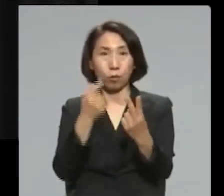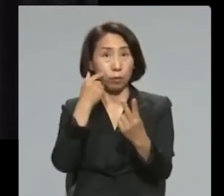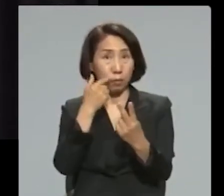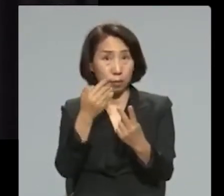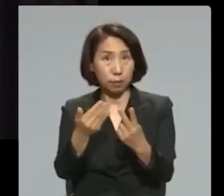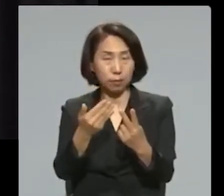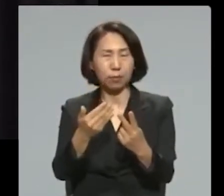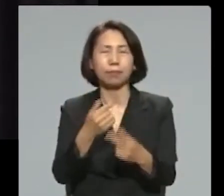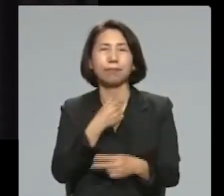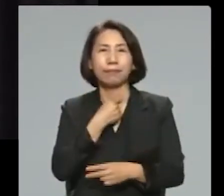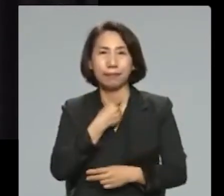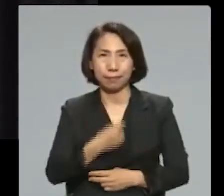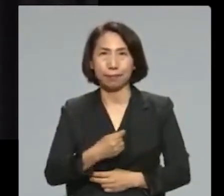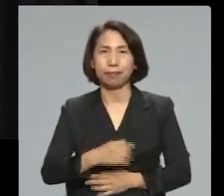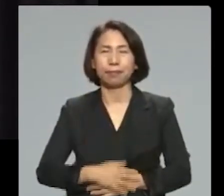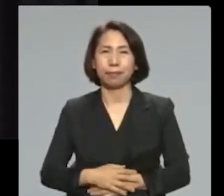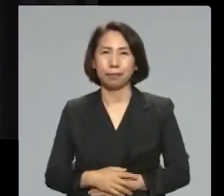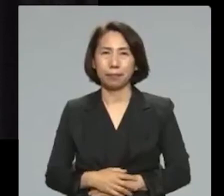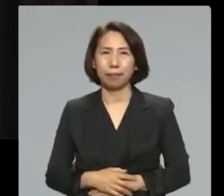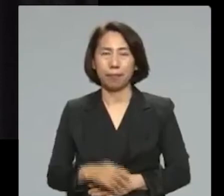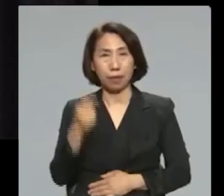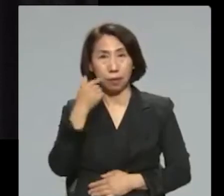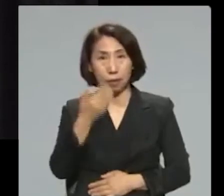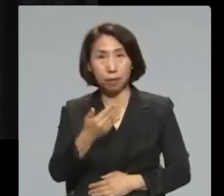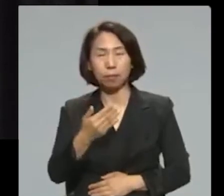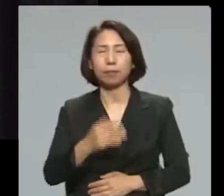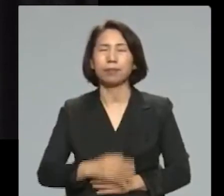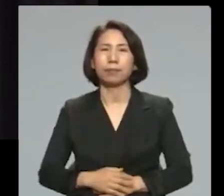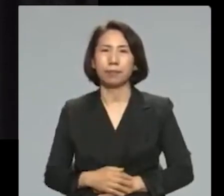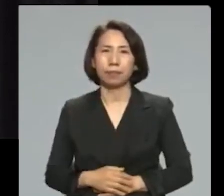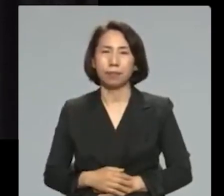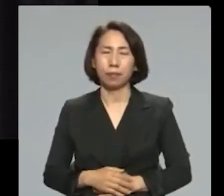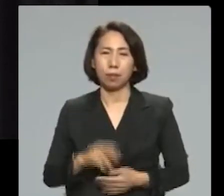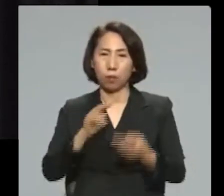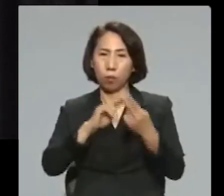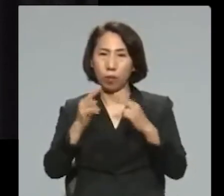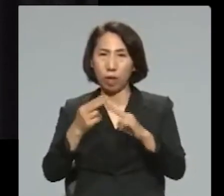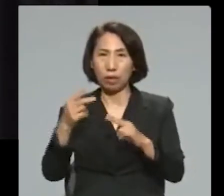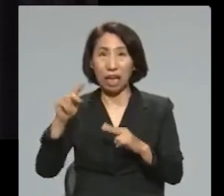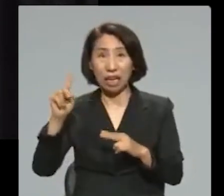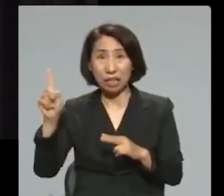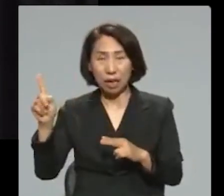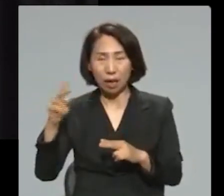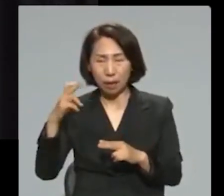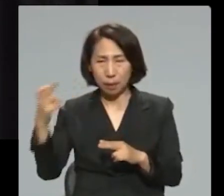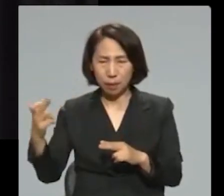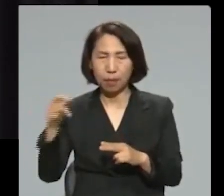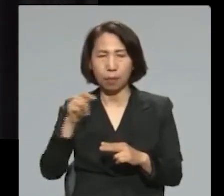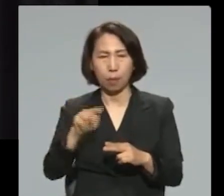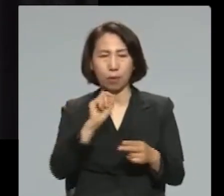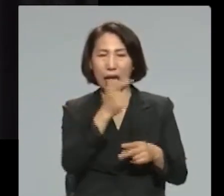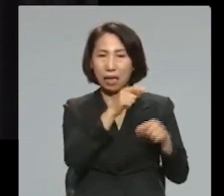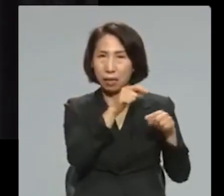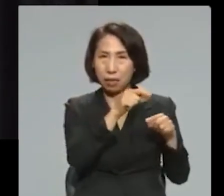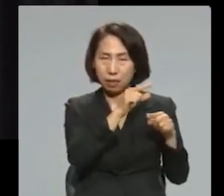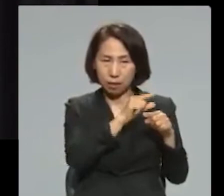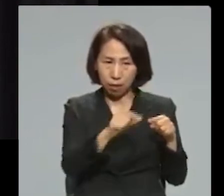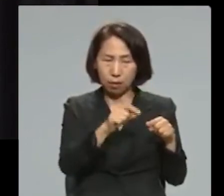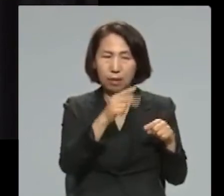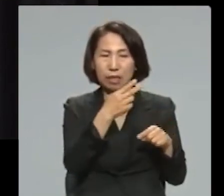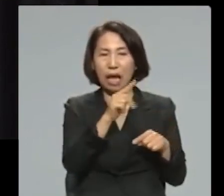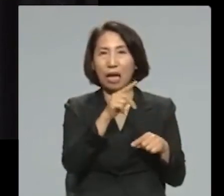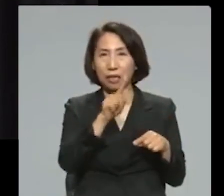질문을 드리겠습니다. 질문입니다. 현재 고령군 다산면과 대구 달성군 다사읍에 있는 강정